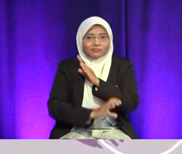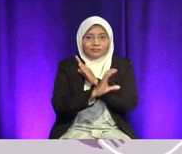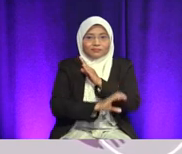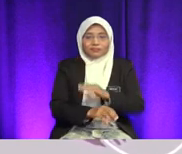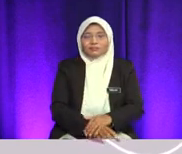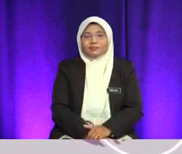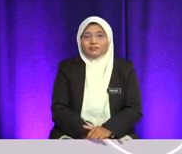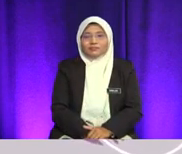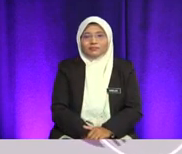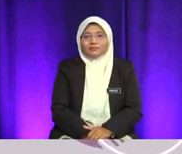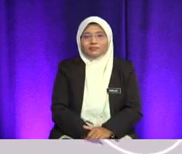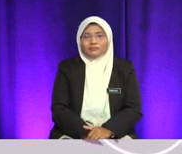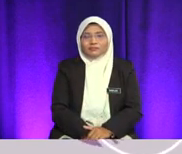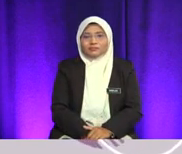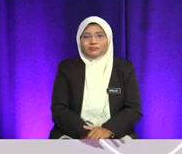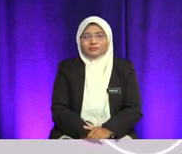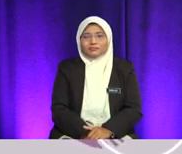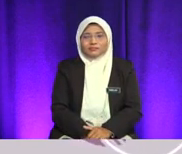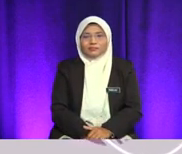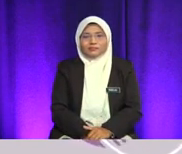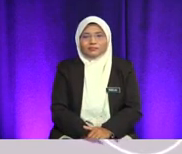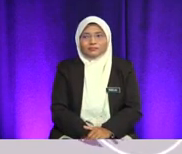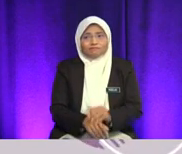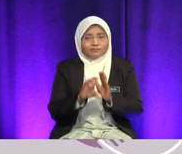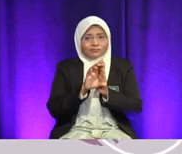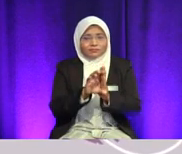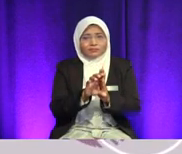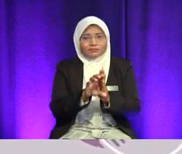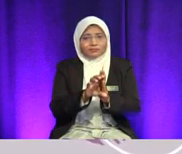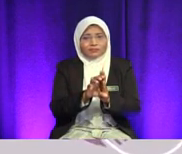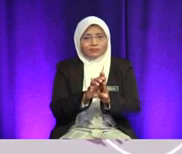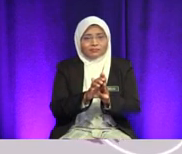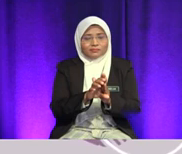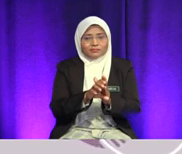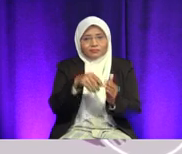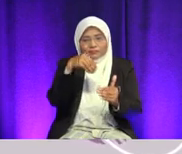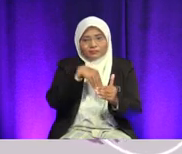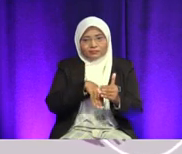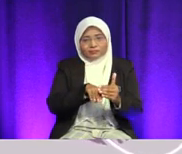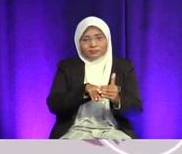diperlukan oleh pasukan keselamatan contohnya menyertai anggota keselamatan